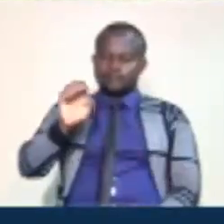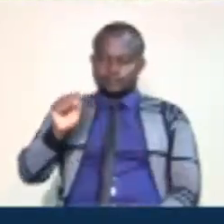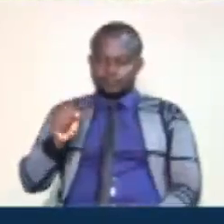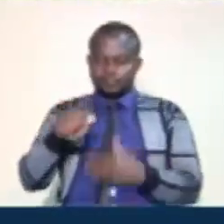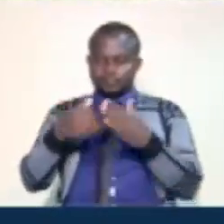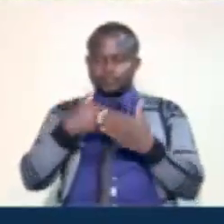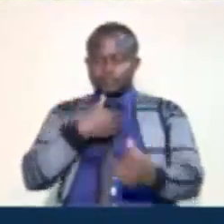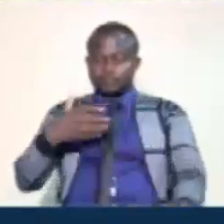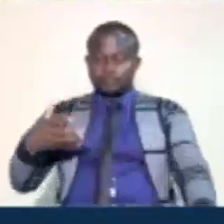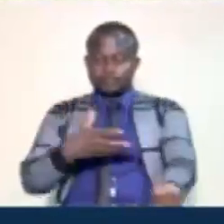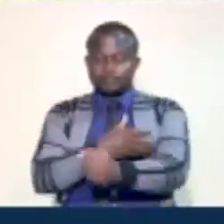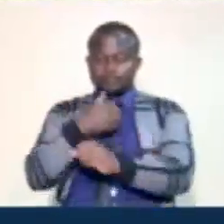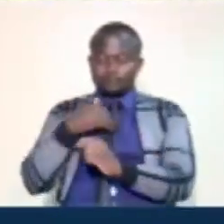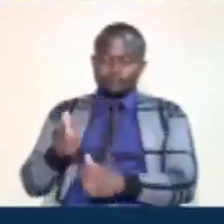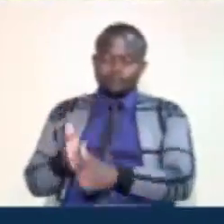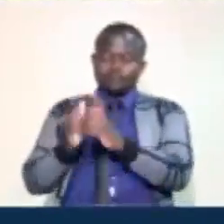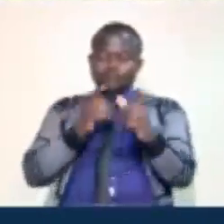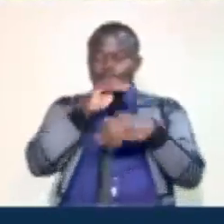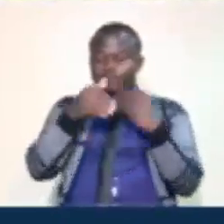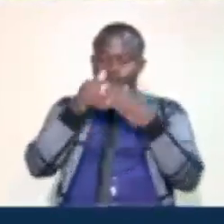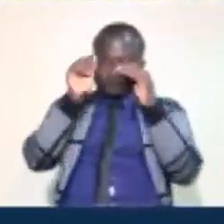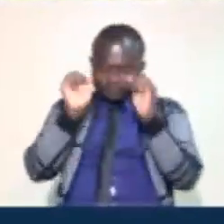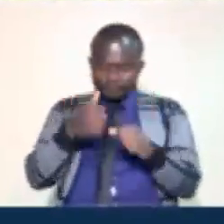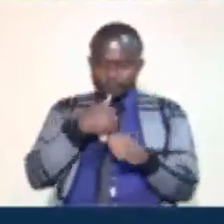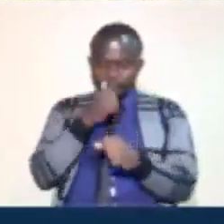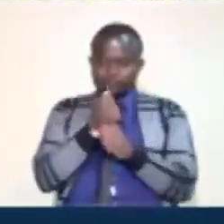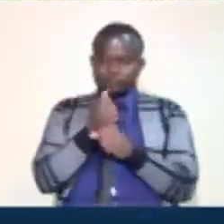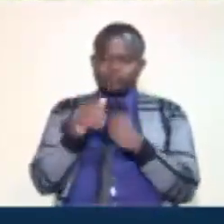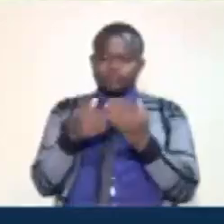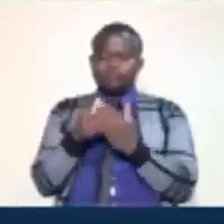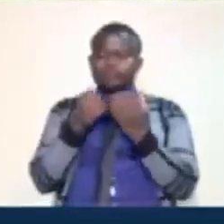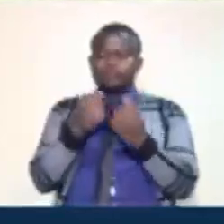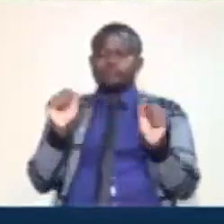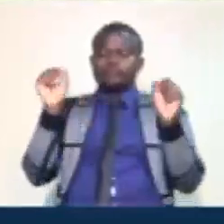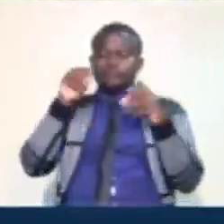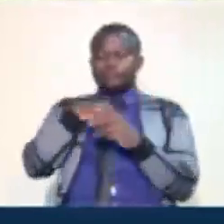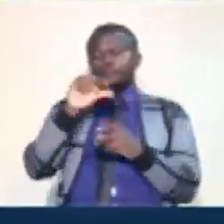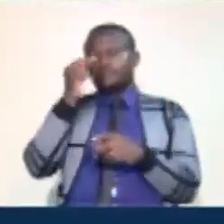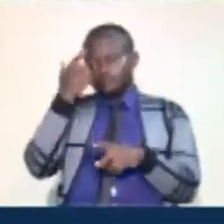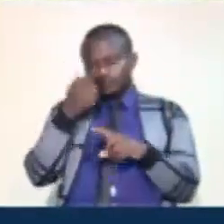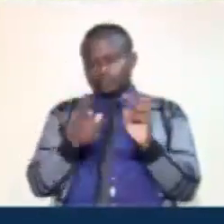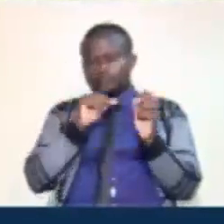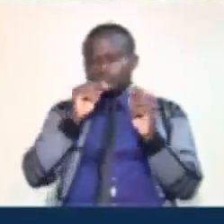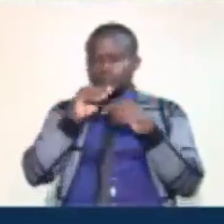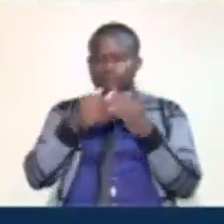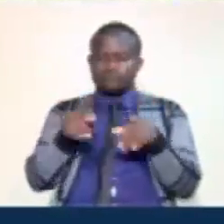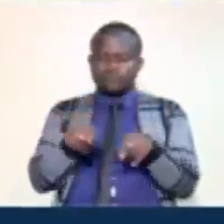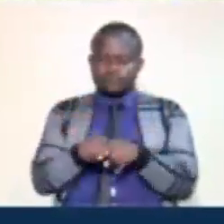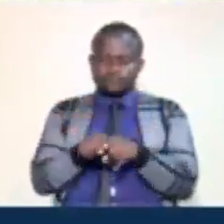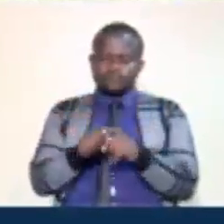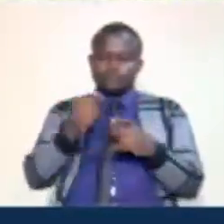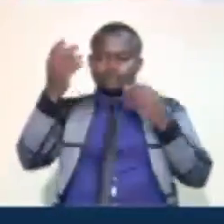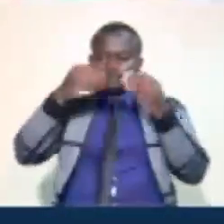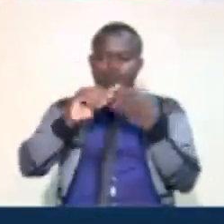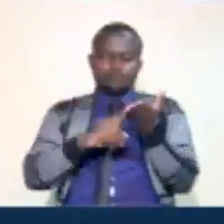bari bafite imbaraga, bafite n'imbunda nini, bashoboraga kugira icyo bakora wenda bakanarokoramo bake, ariko siko byagenze, barabatereranye batwara abazungu